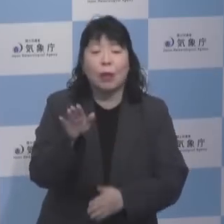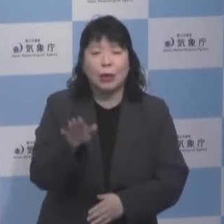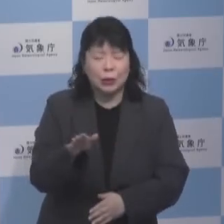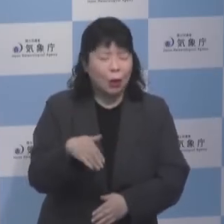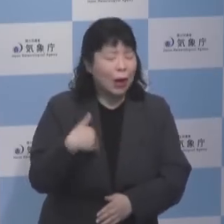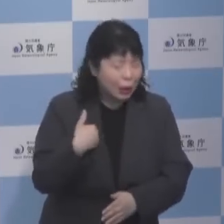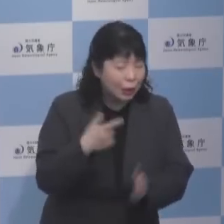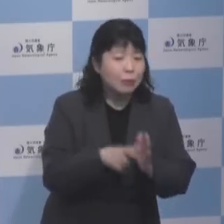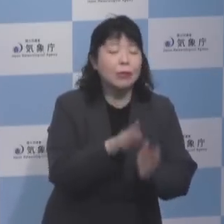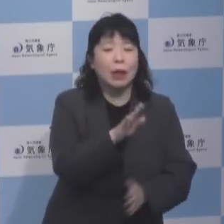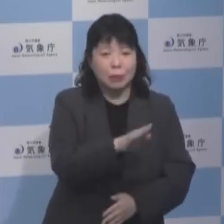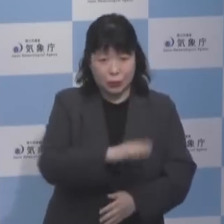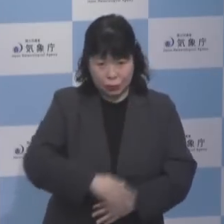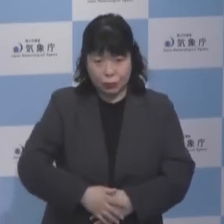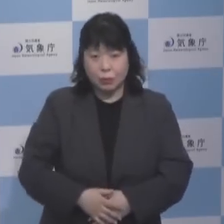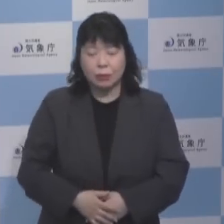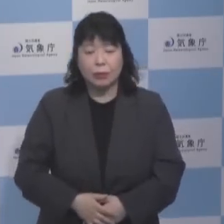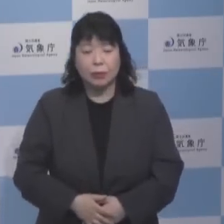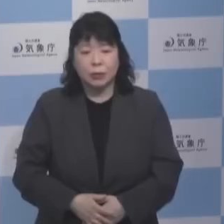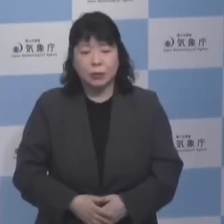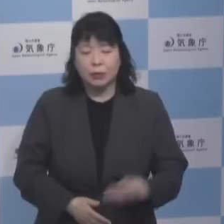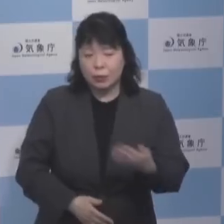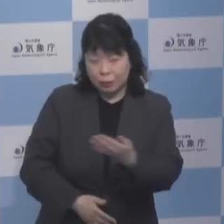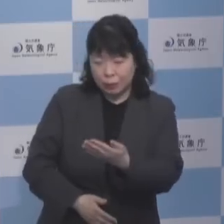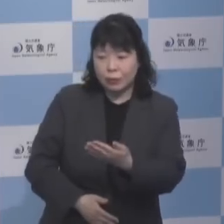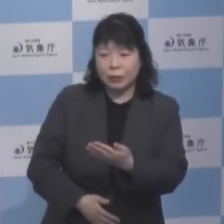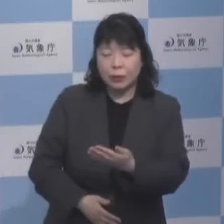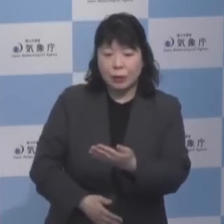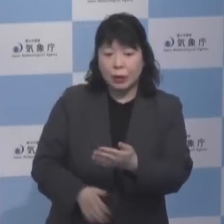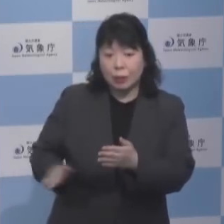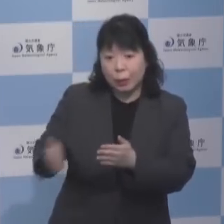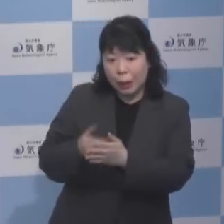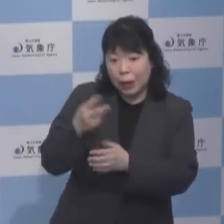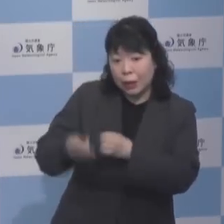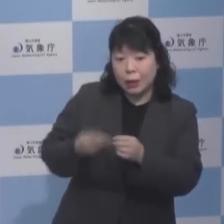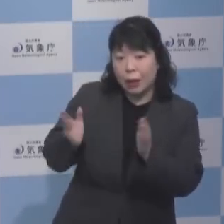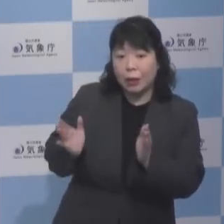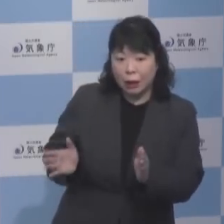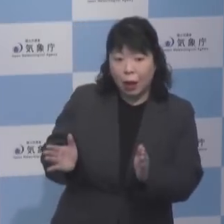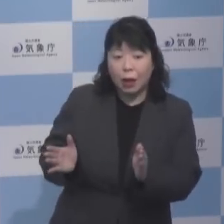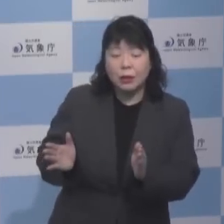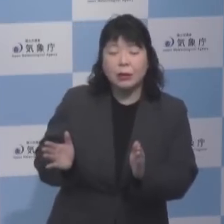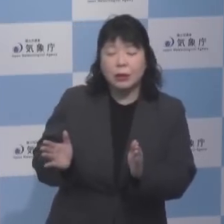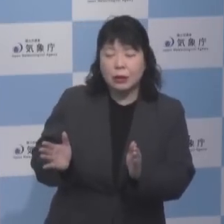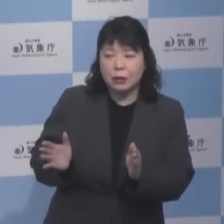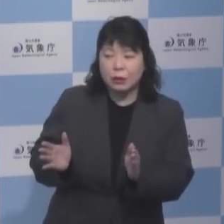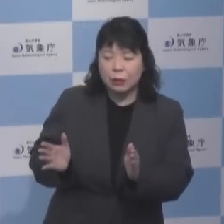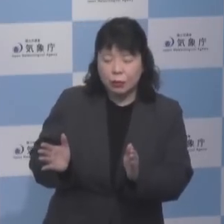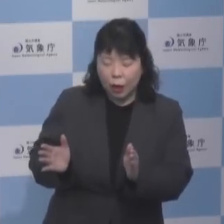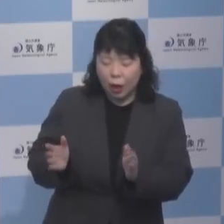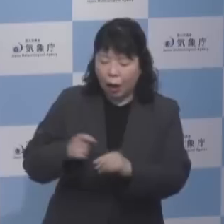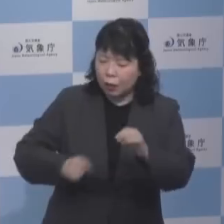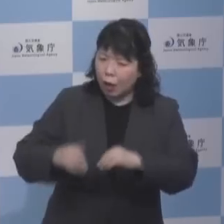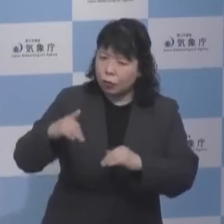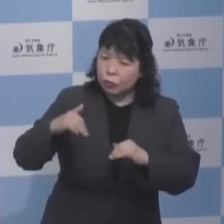あります。 過去2年間あの、はい、置き方としてはこのあたりはやっぱ逆断層型の多いですか？